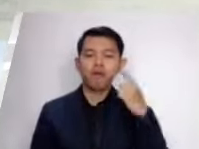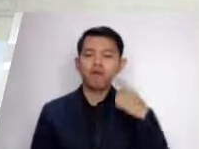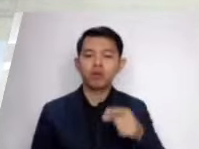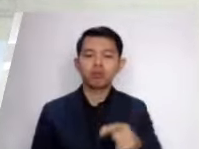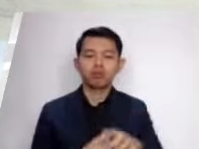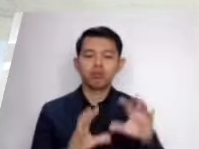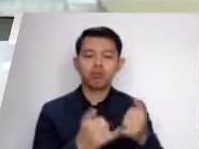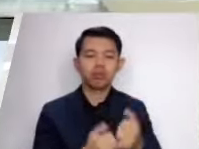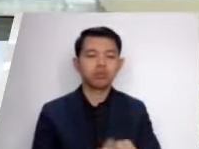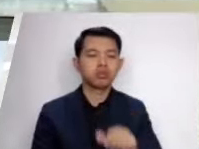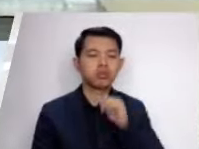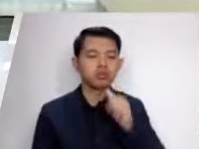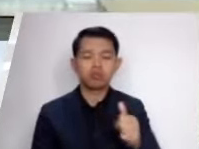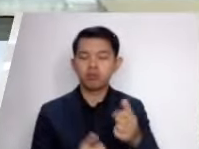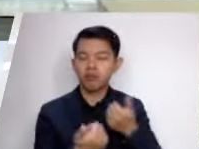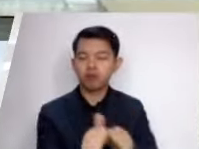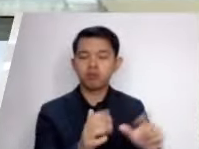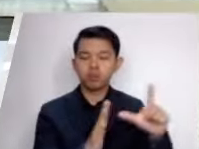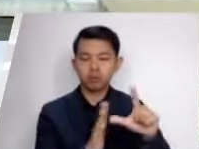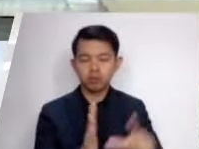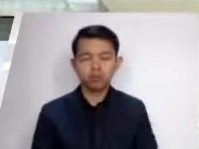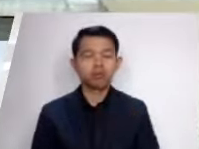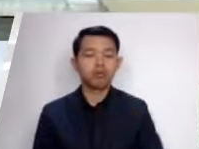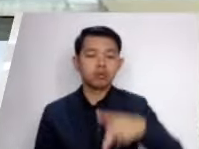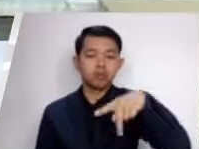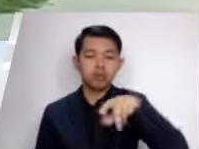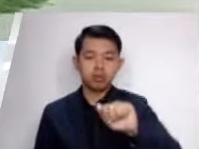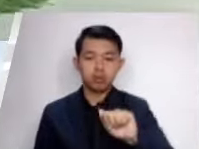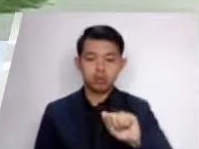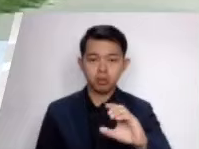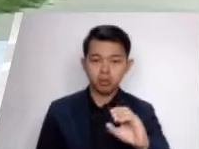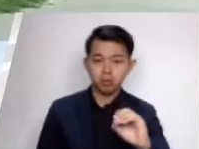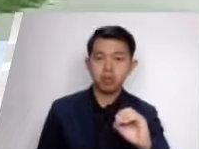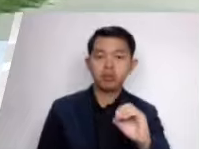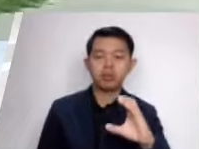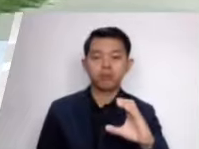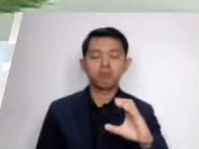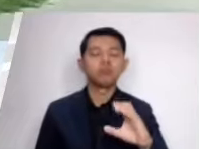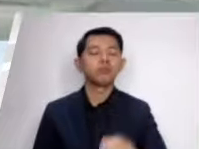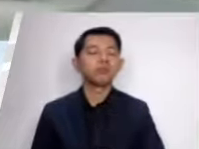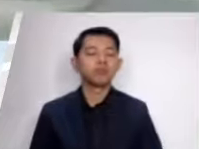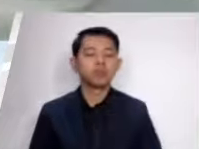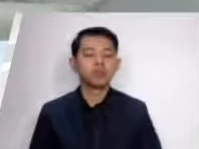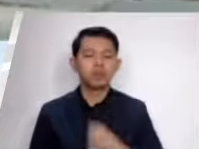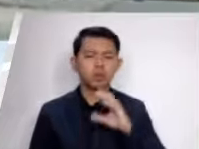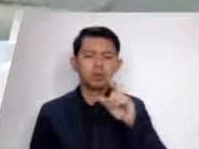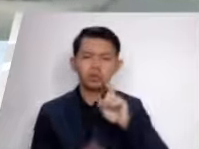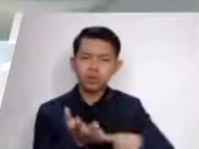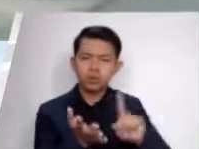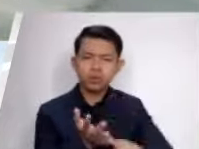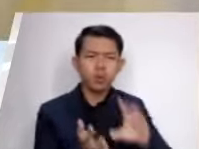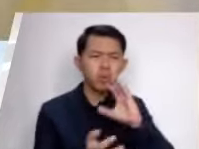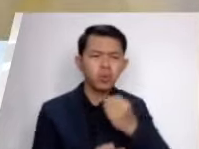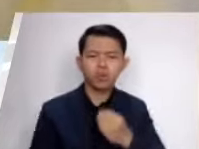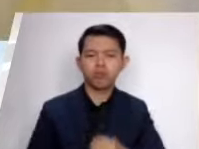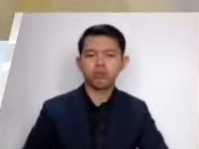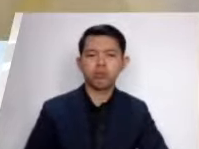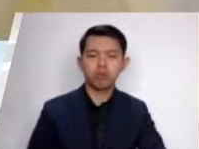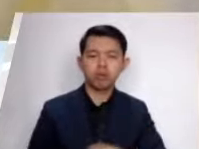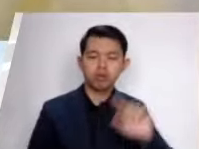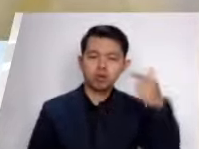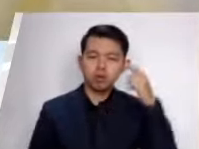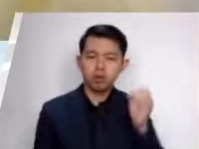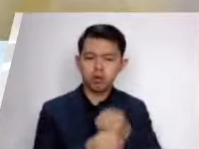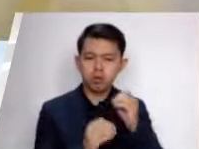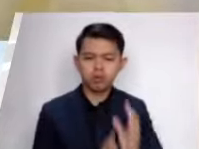naman sa DILG ang PAOK para malaman kung sinong mga lokal na opisyal ang posibleng mga protektor ng mga illegal na Pogo. Hindi